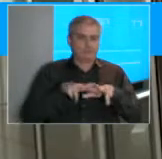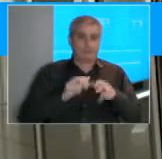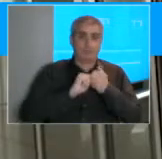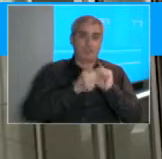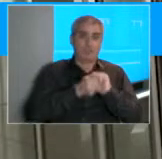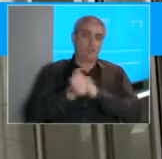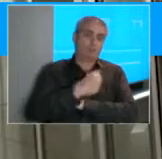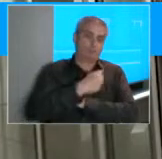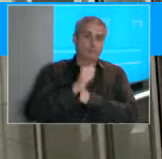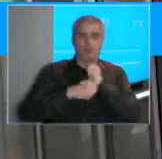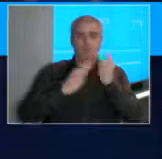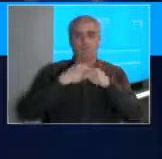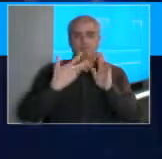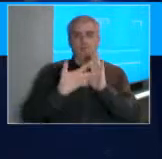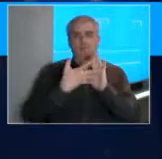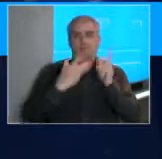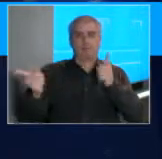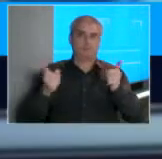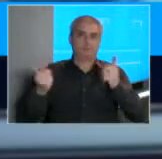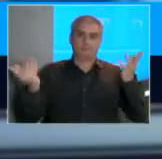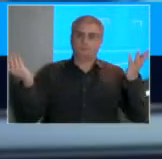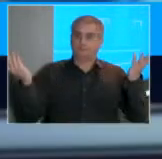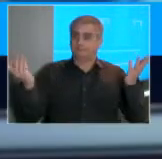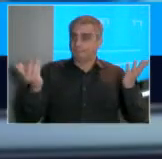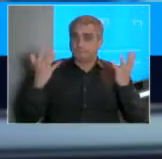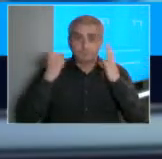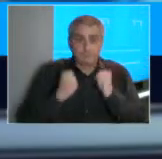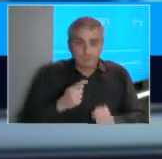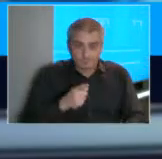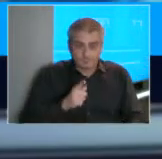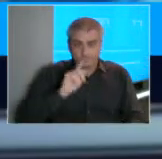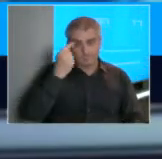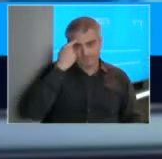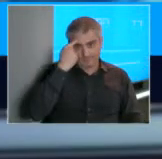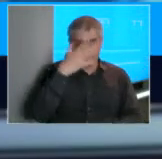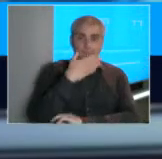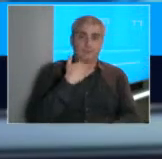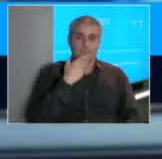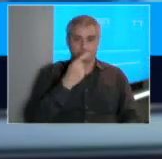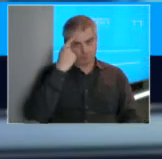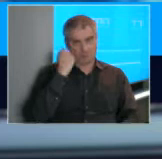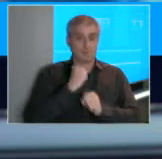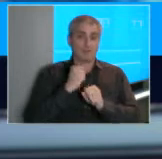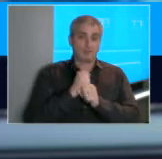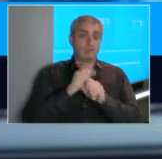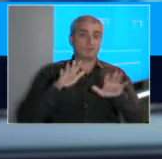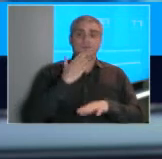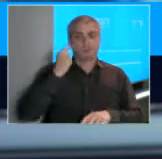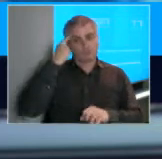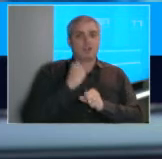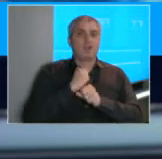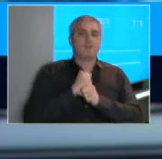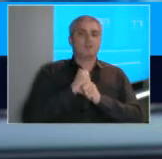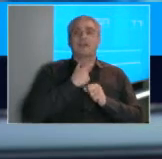או שעננות או ועדת חקירה. תראה, אין ספק שכולם יודעים שמדינת ישראל יודעת לעבוד, או ממשלת ישראל יודעת